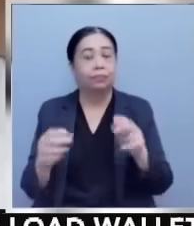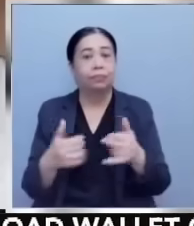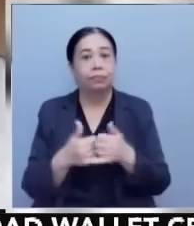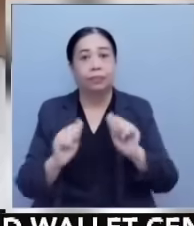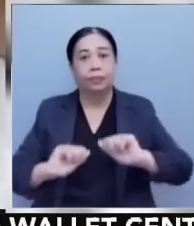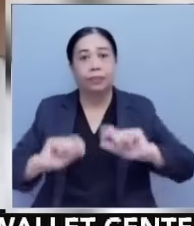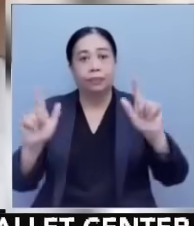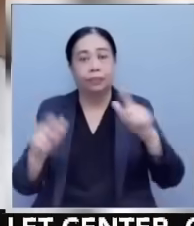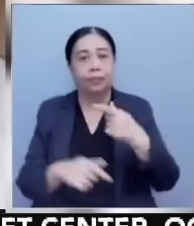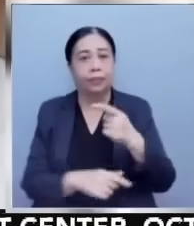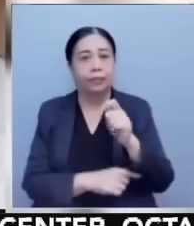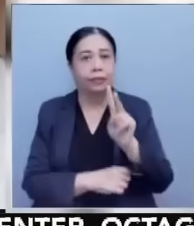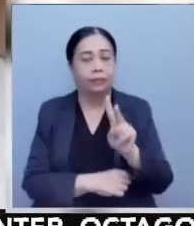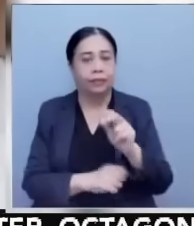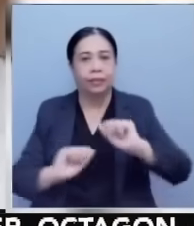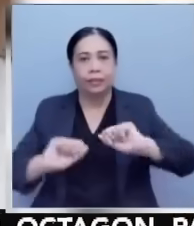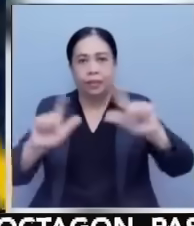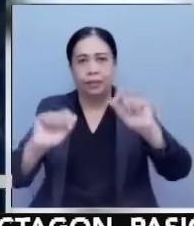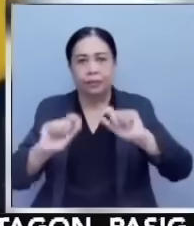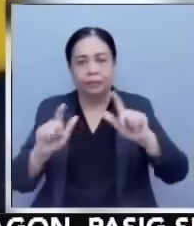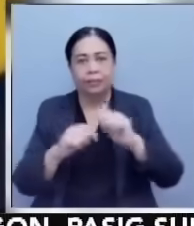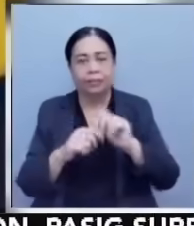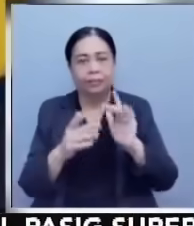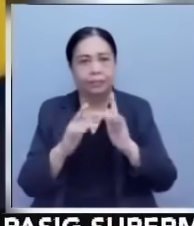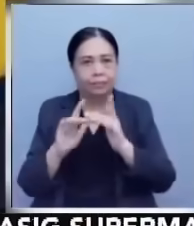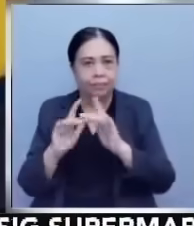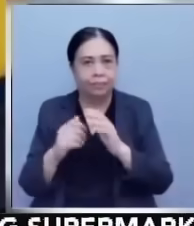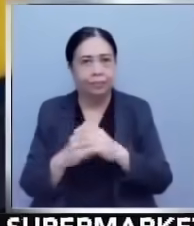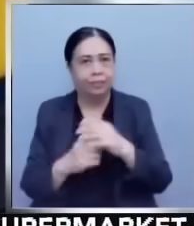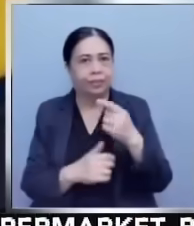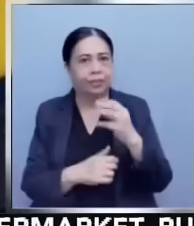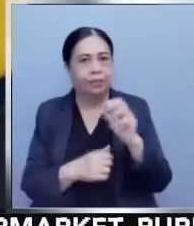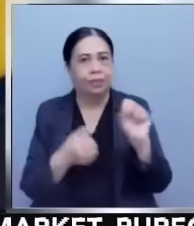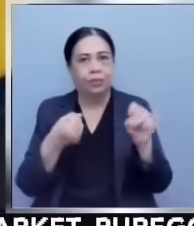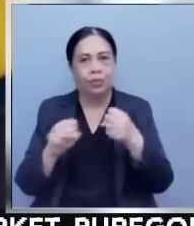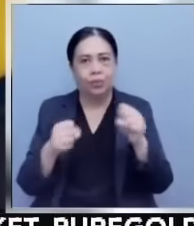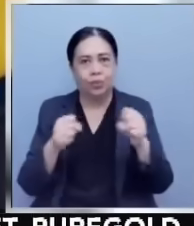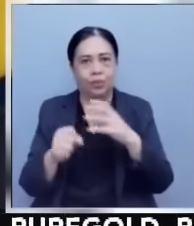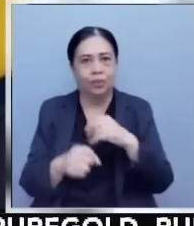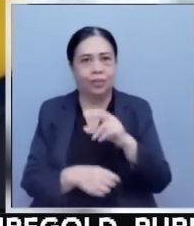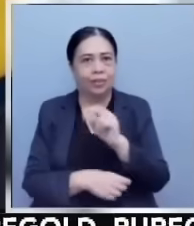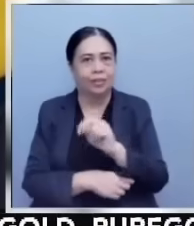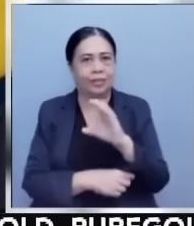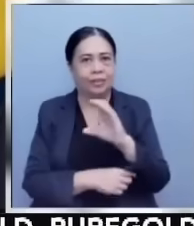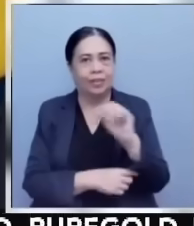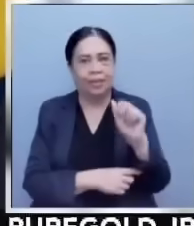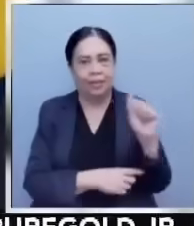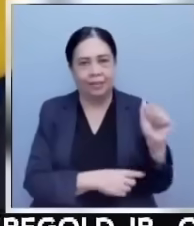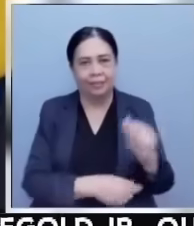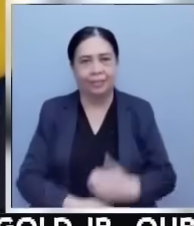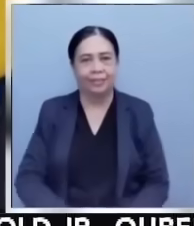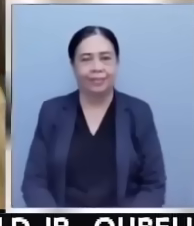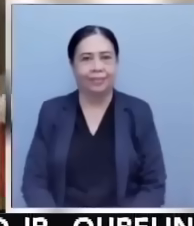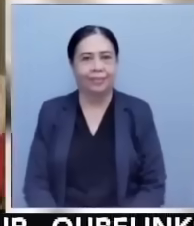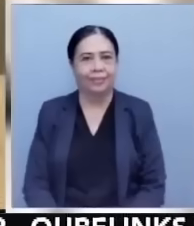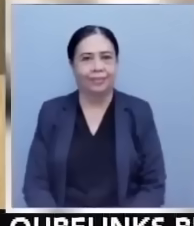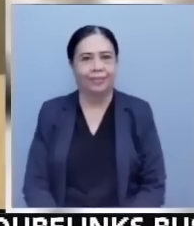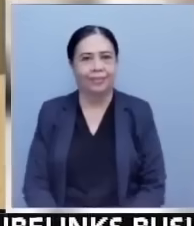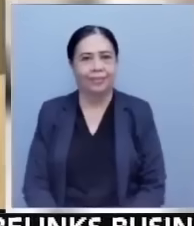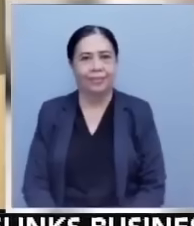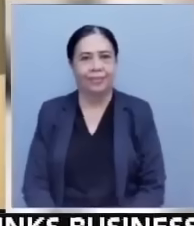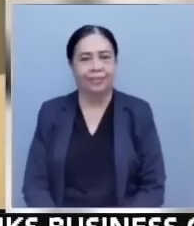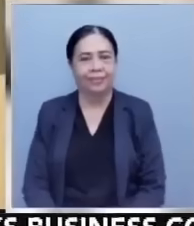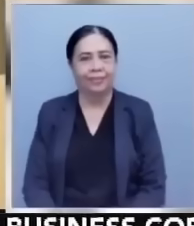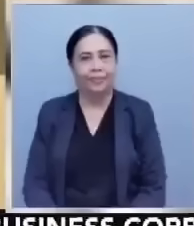GTV, naka-livestream din sa social media accounts ng GMA Sports at NCAA.